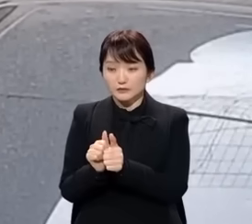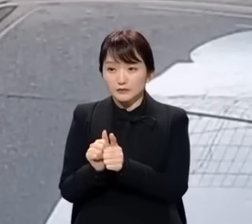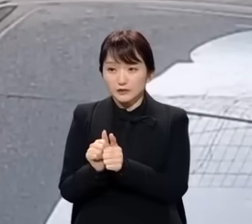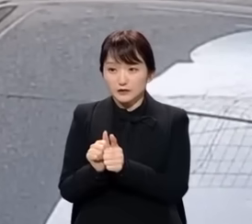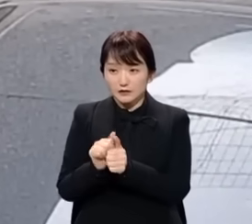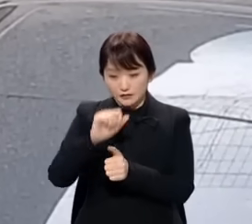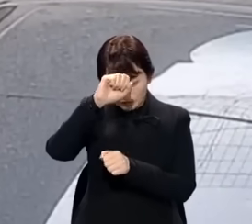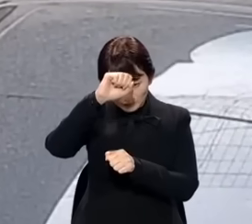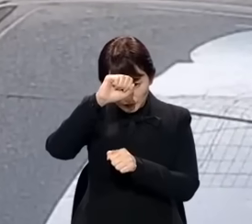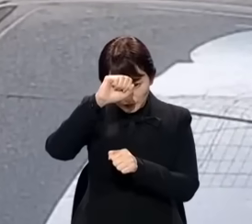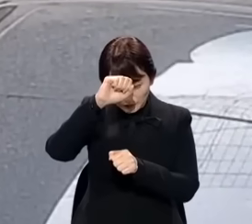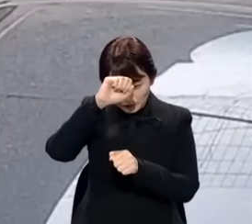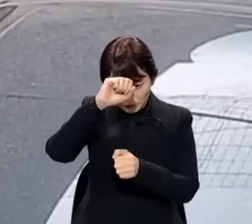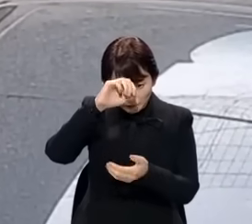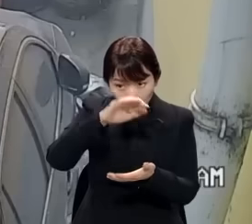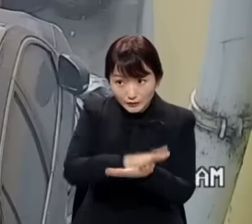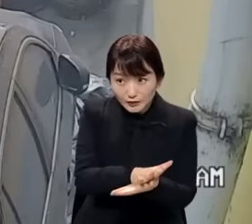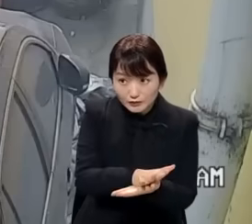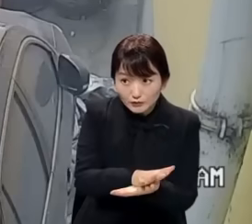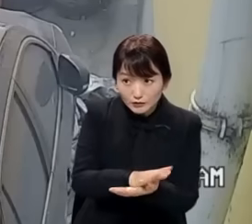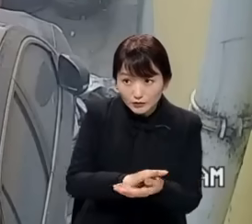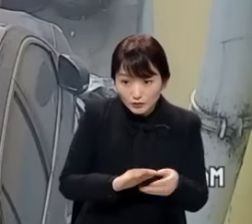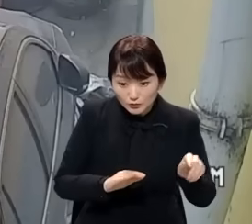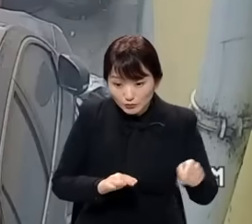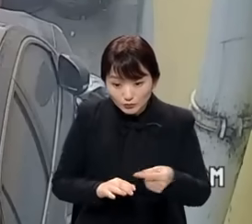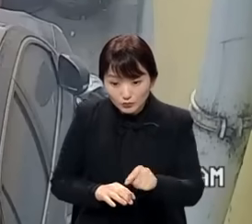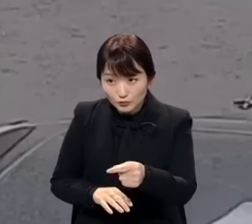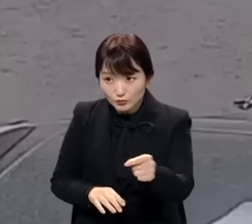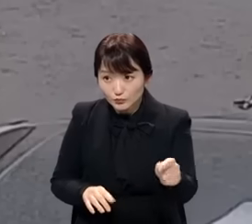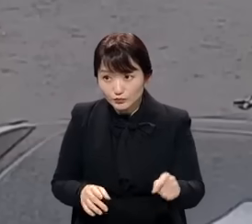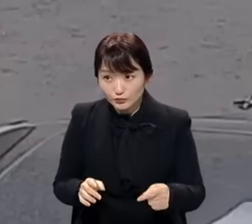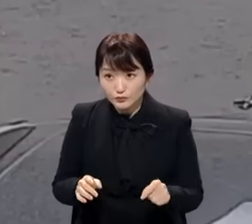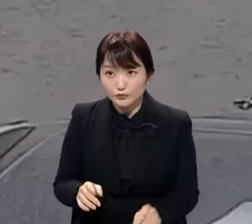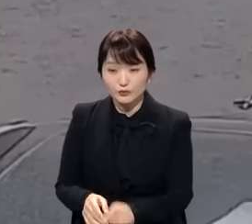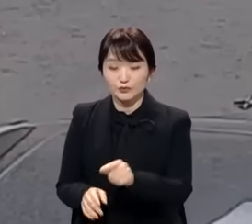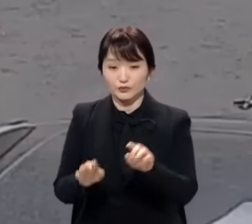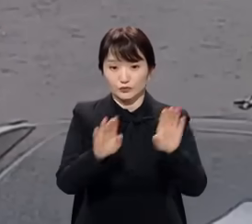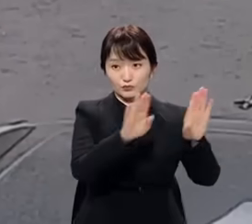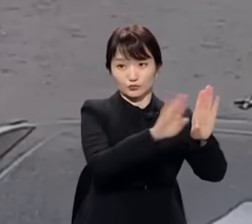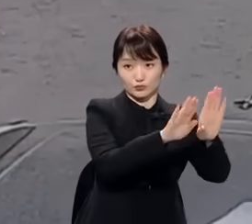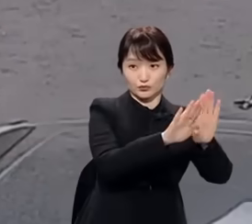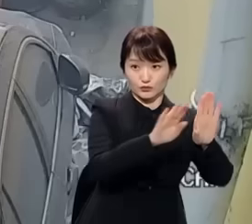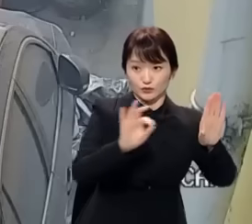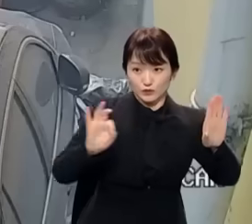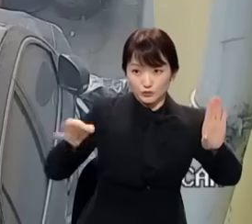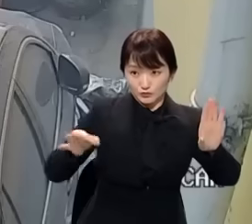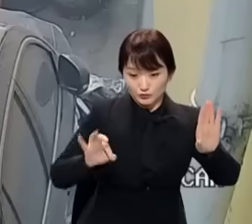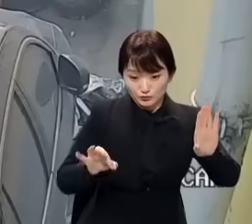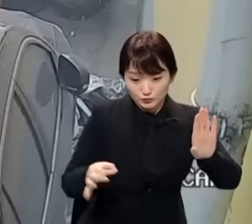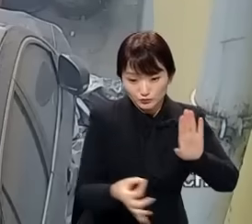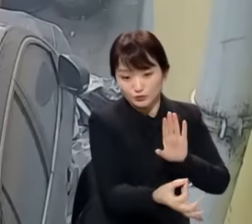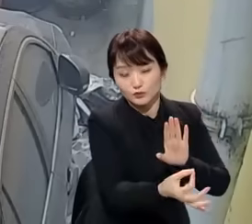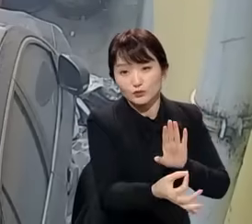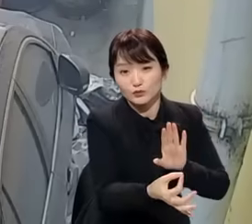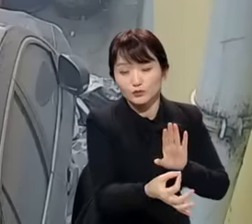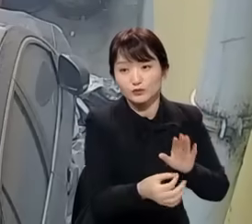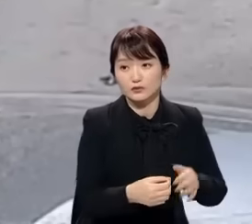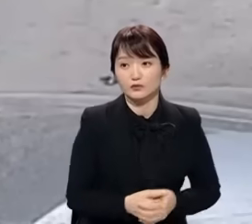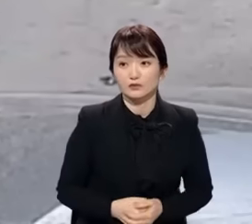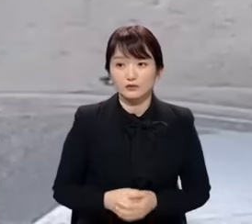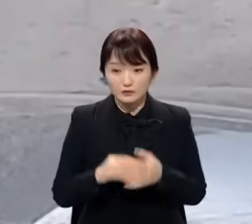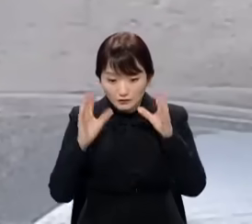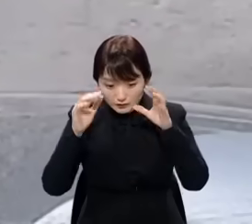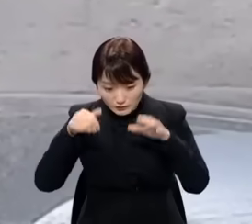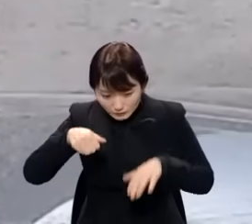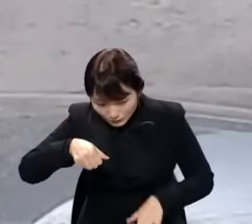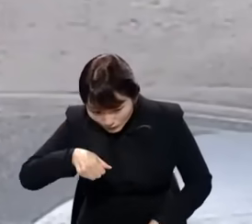돌면서 불꽃입니다. 그런데 잘 가지고 놀던 폭죽이요, 튕겨가면서 이 대문 틈 사이로 쏙 들어가 버립니다. 이 아이들이